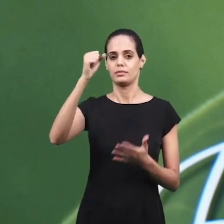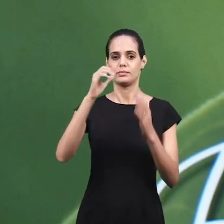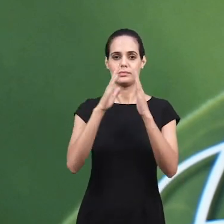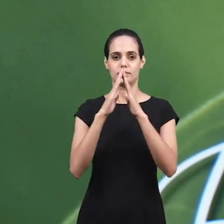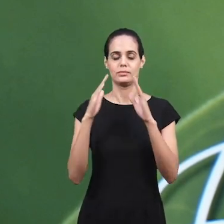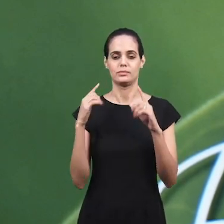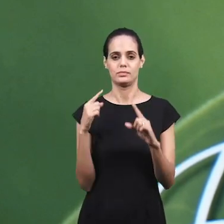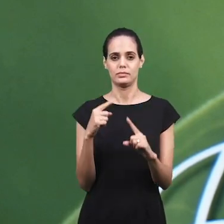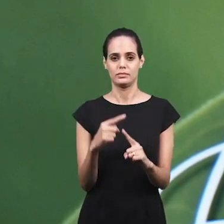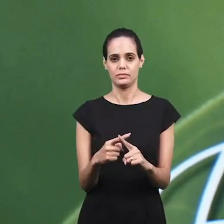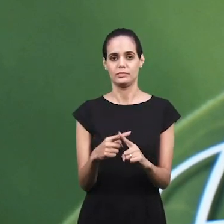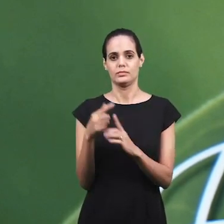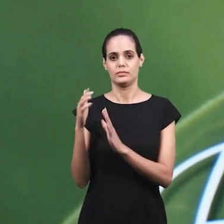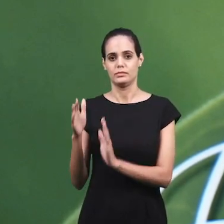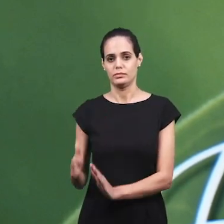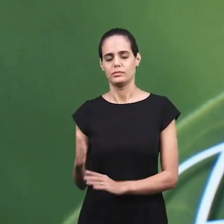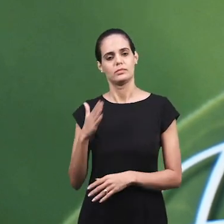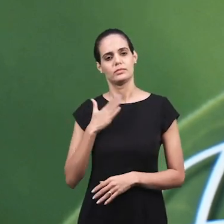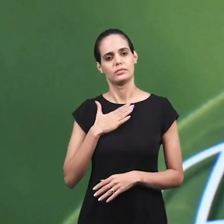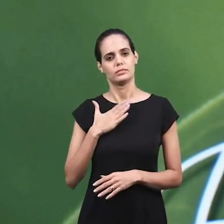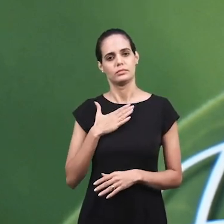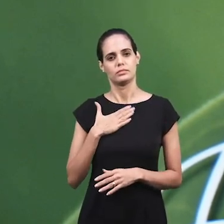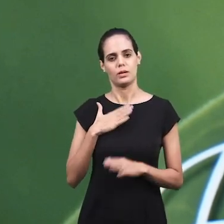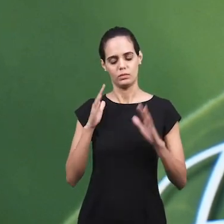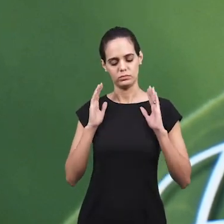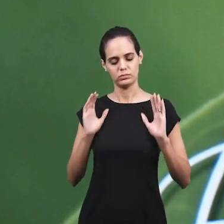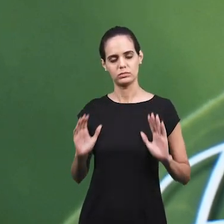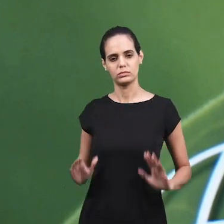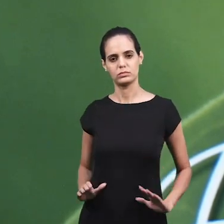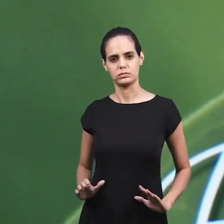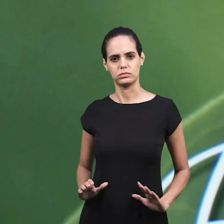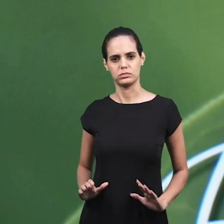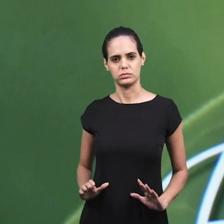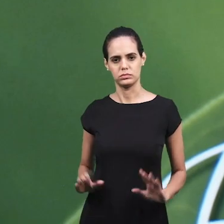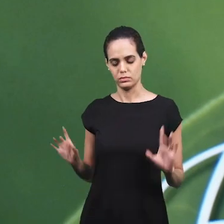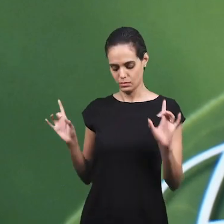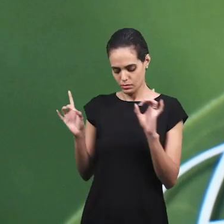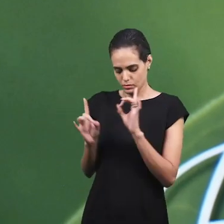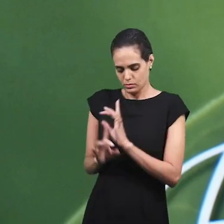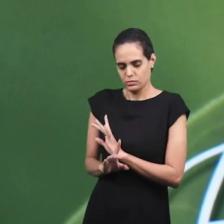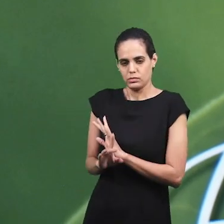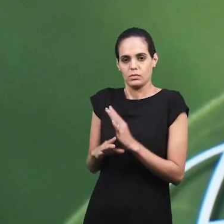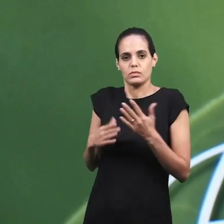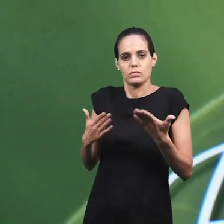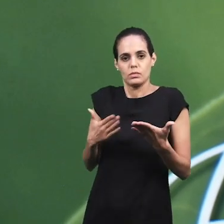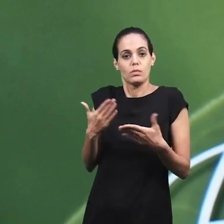Quelle doit être ma position? Quelle doit être votre position?